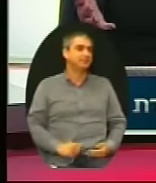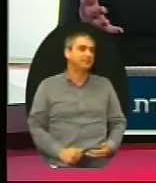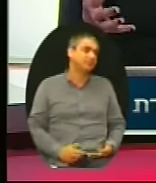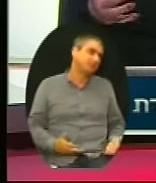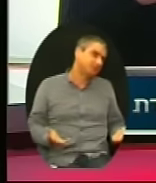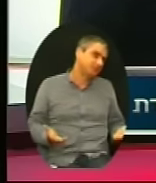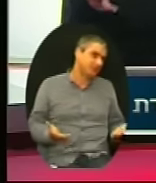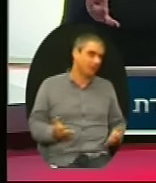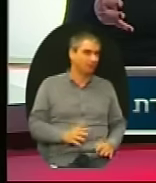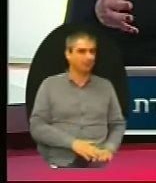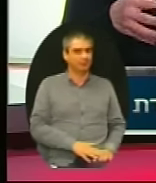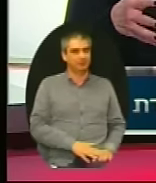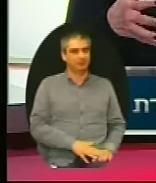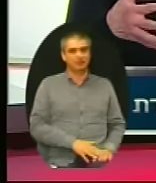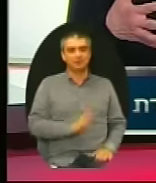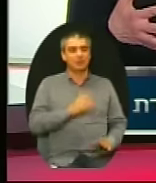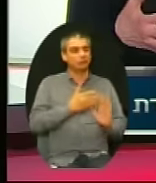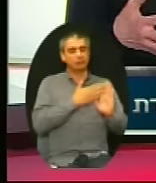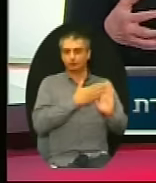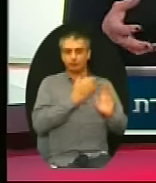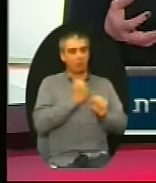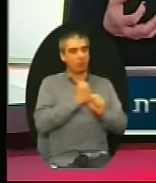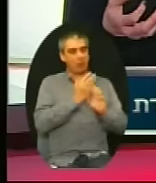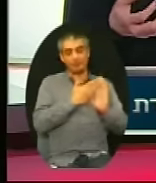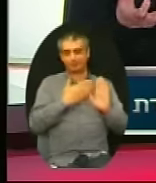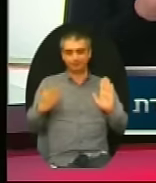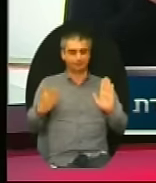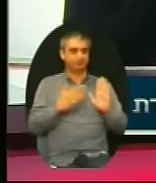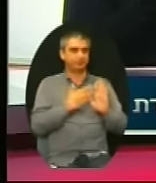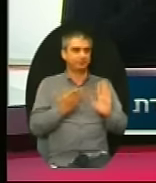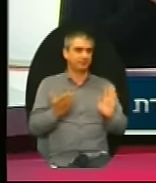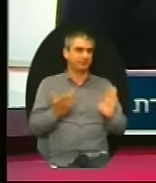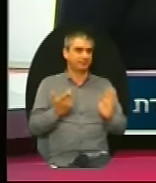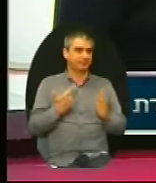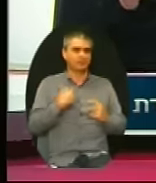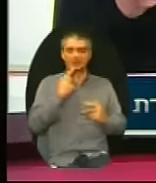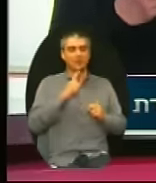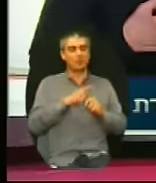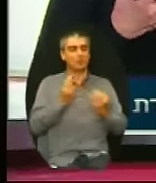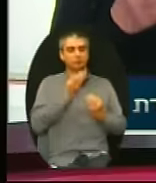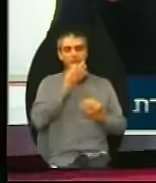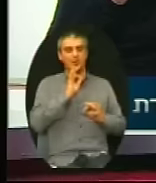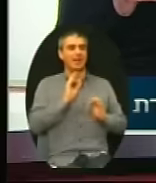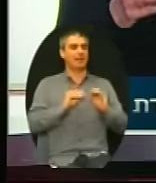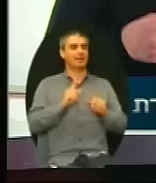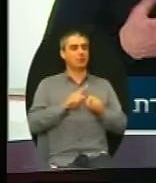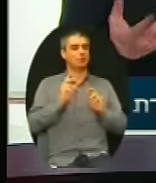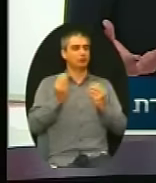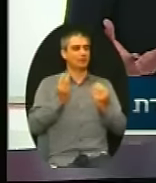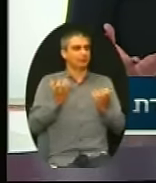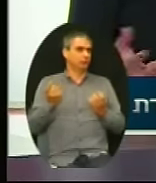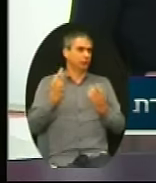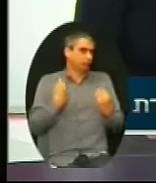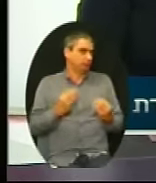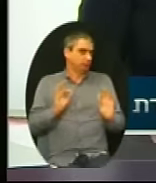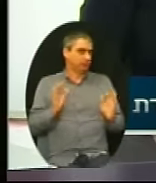את יודעת, אני חושבת שיש מרחב פעולה שהוא, אני לא רוצה לשמש במילה, אין לי יותר טובה מלגיטימי, אני חושבת שיש גימיקים שהם טובים,